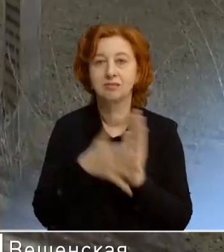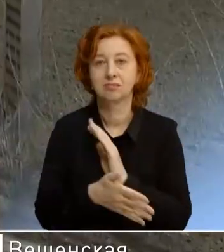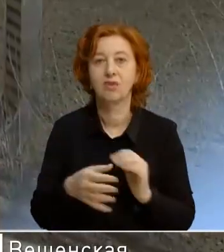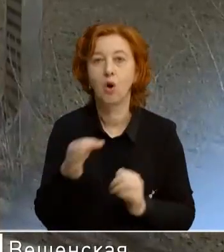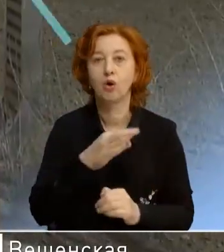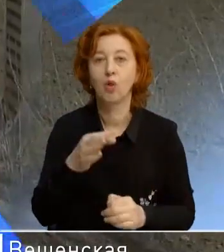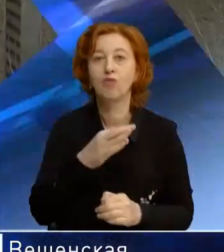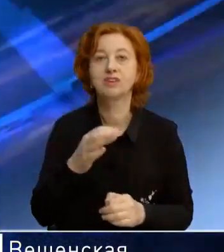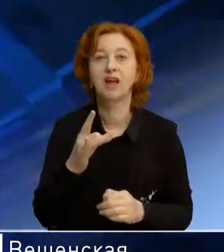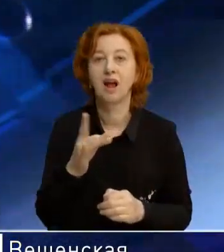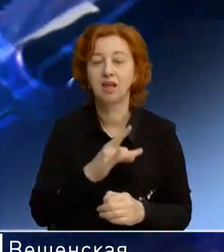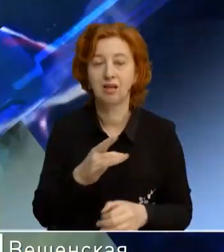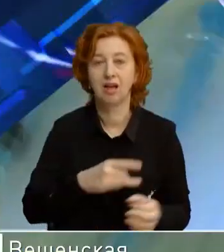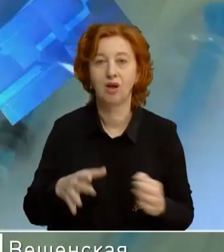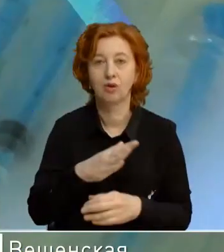районе.